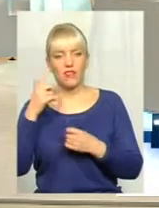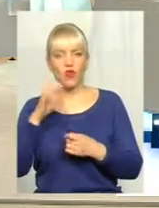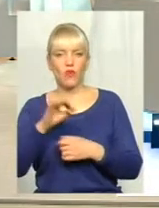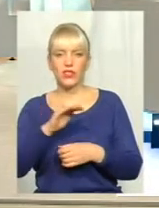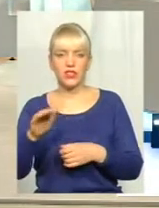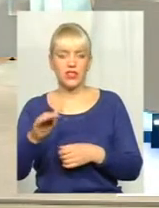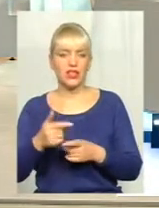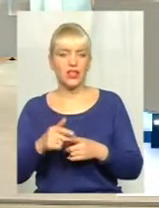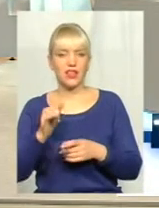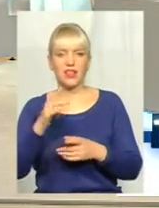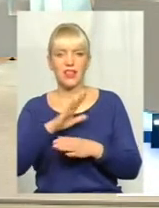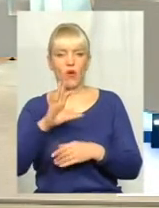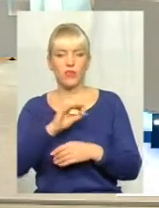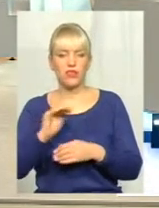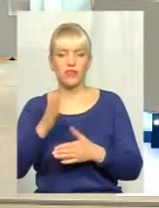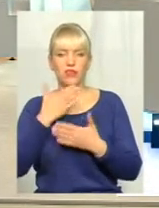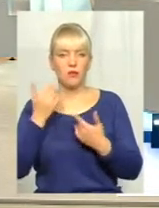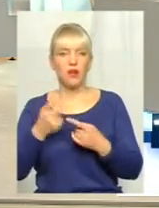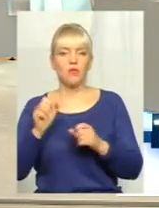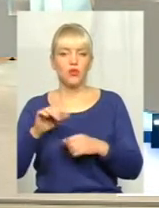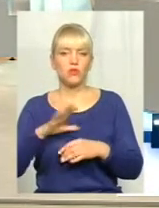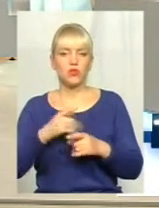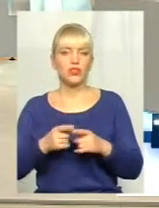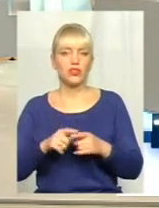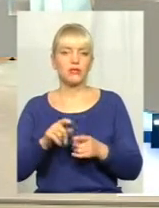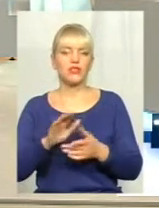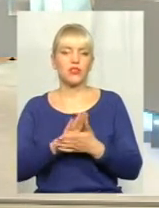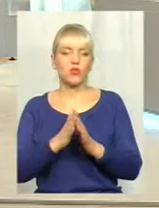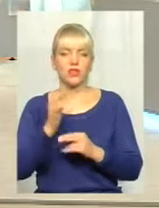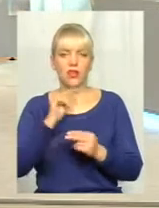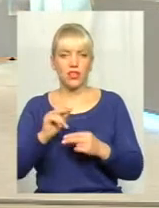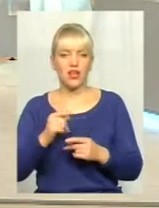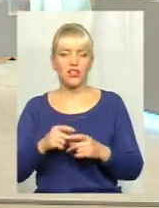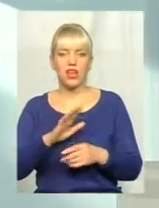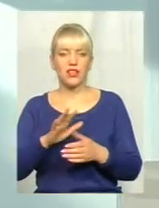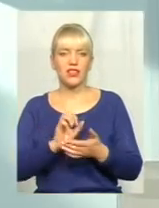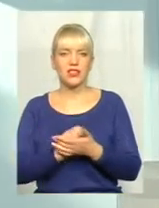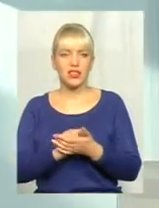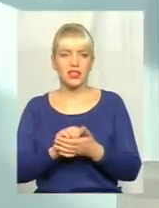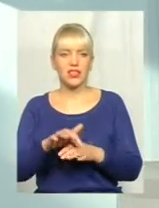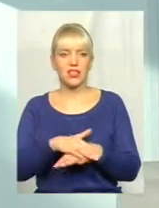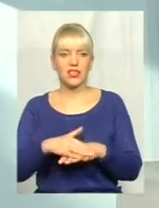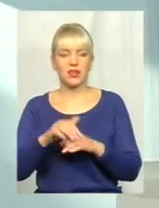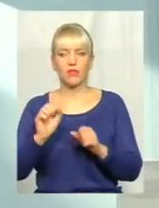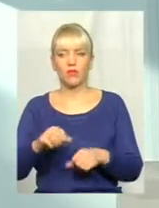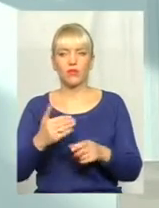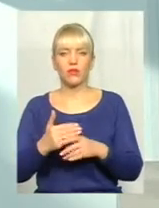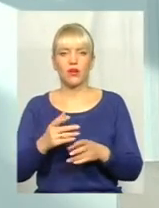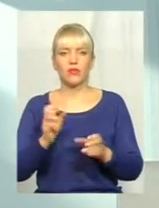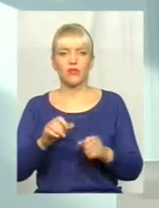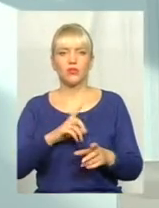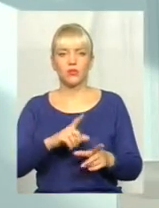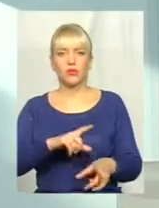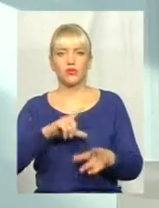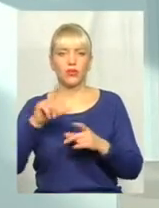там може бути ситуація з цим краща. А та частина незайняте населення, вона, звичайно, що може помігрувала,